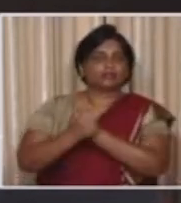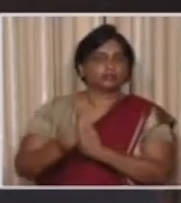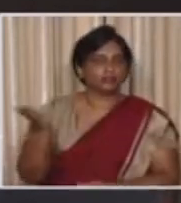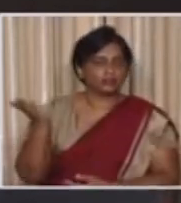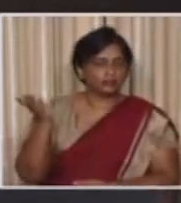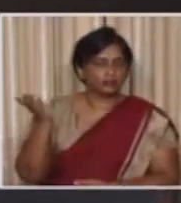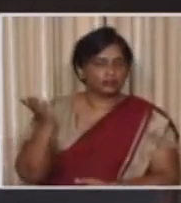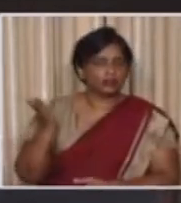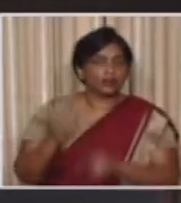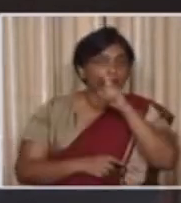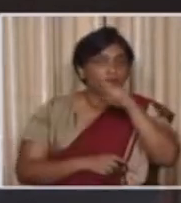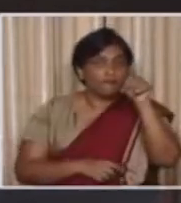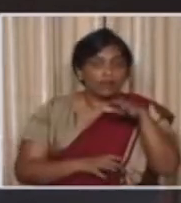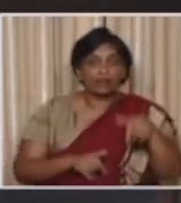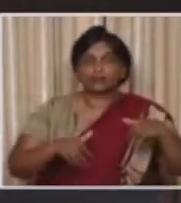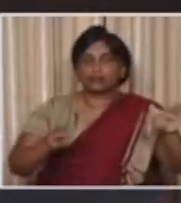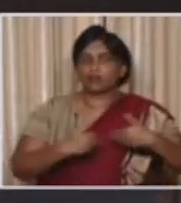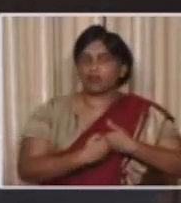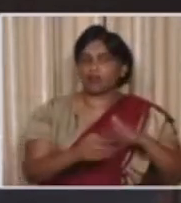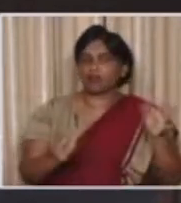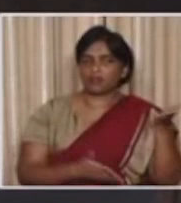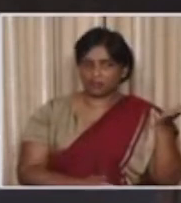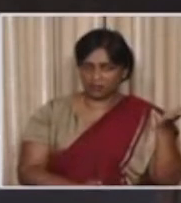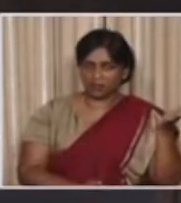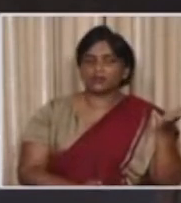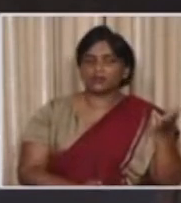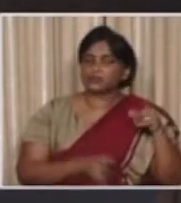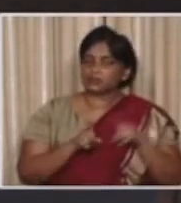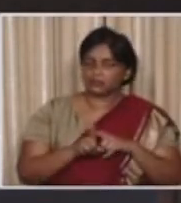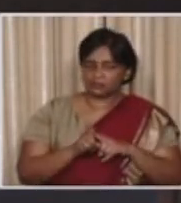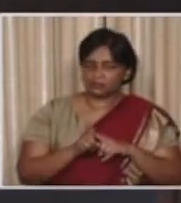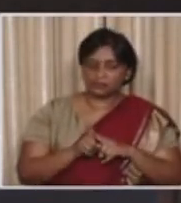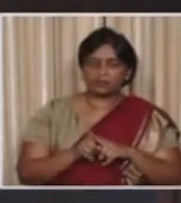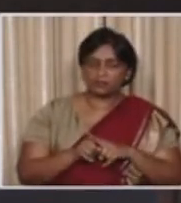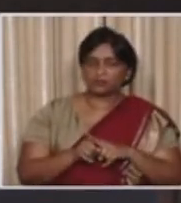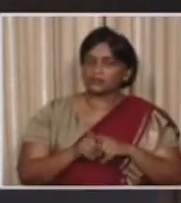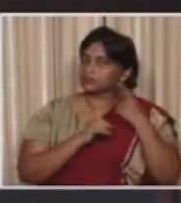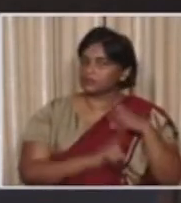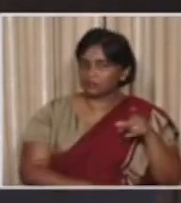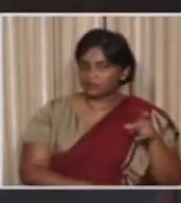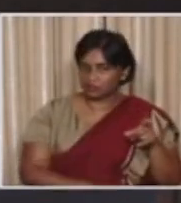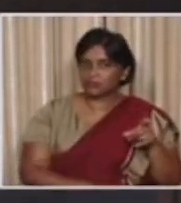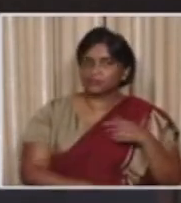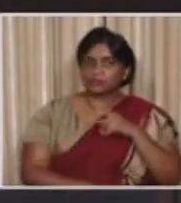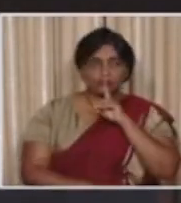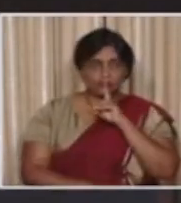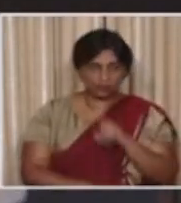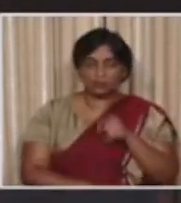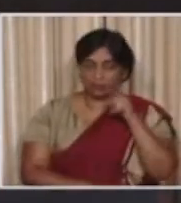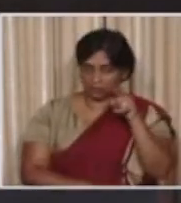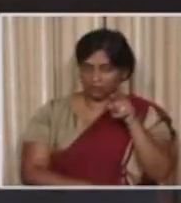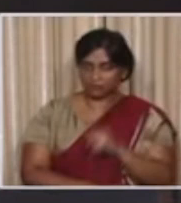තියෙනවා වැරදිකාරයෝ ටික තවම එලි මහනේ. අනිත් එක මේක නිසා මම කියනවා